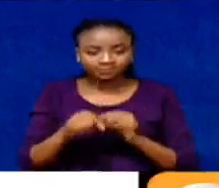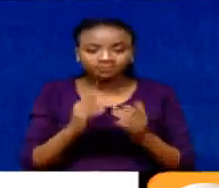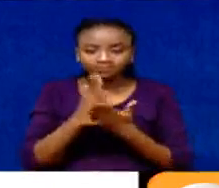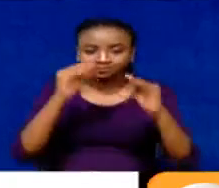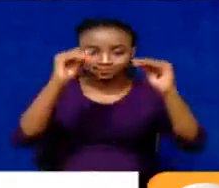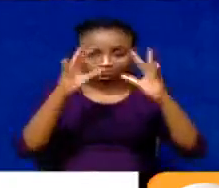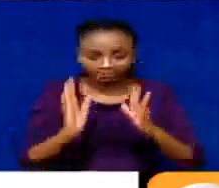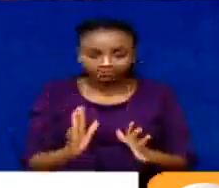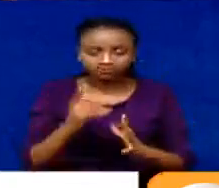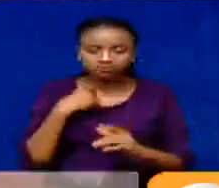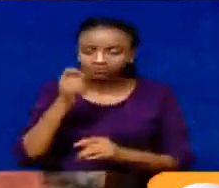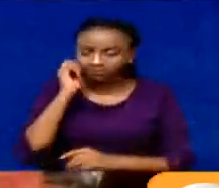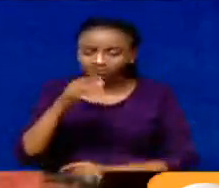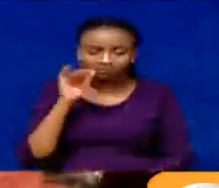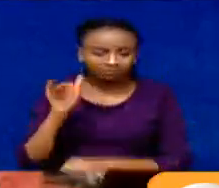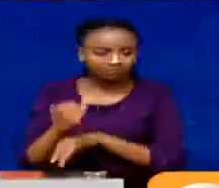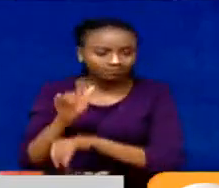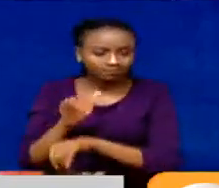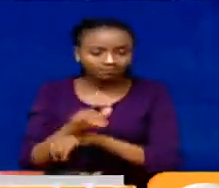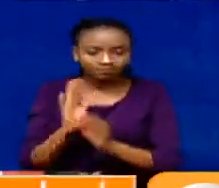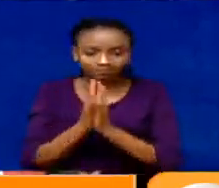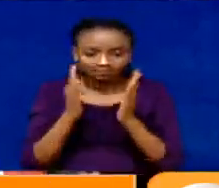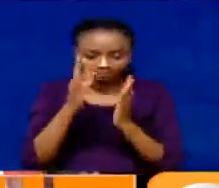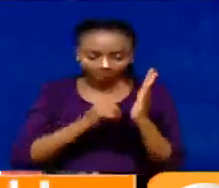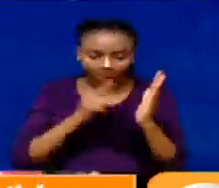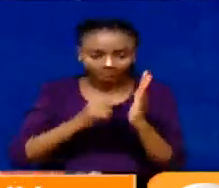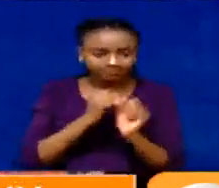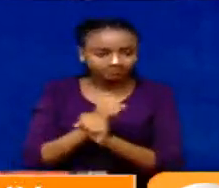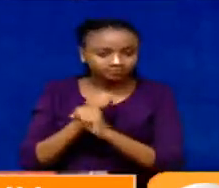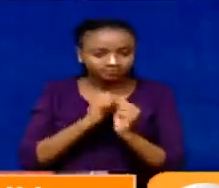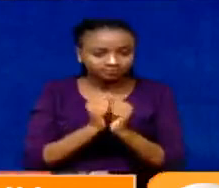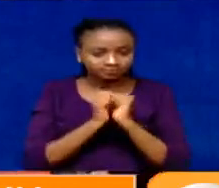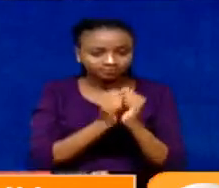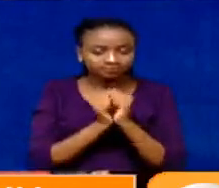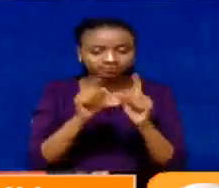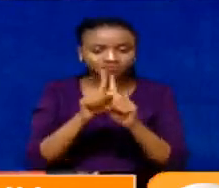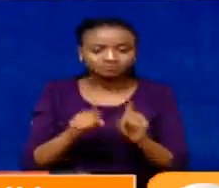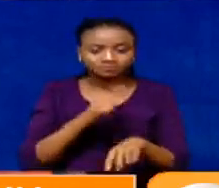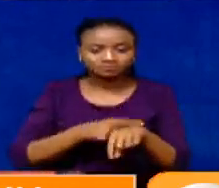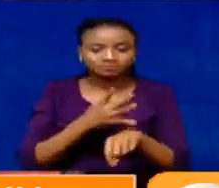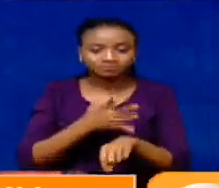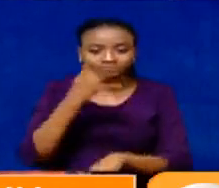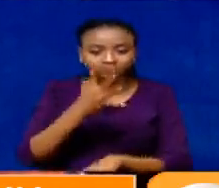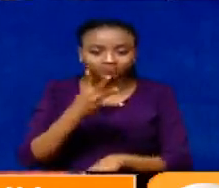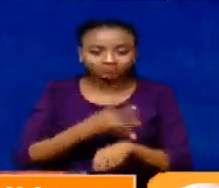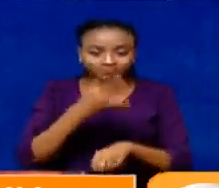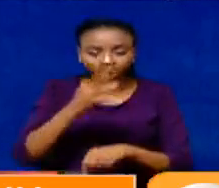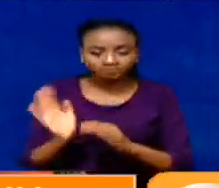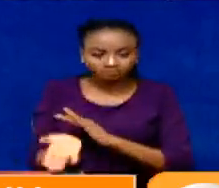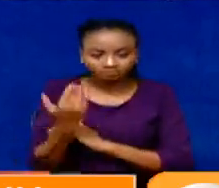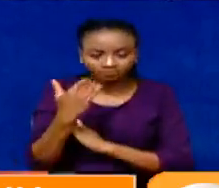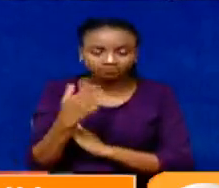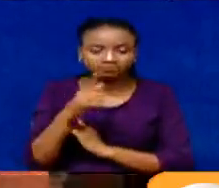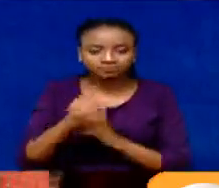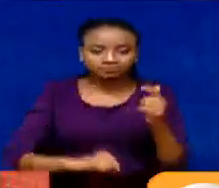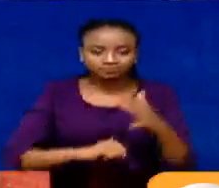teachers were rising up very early and at 4 AM they were assisting those students